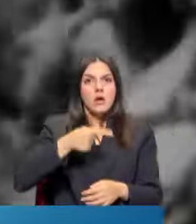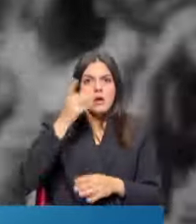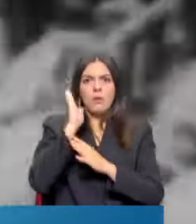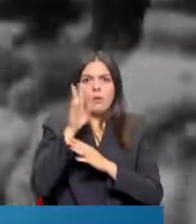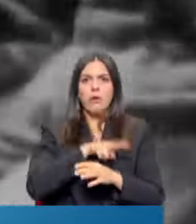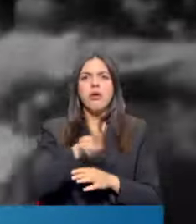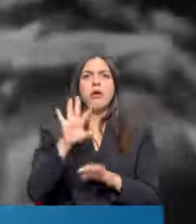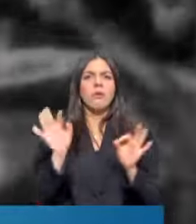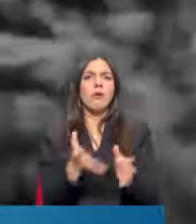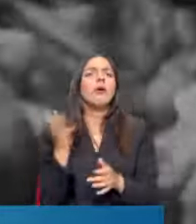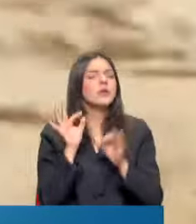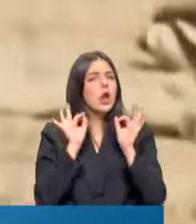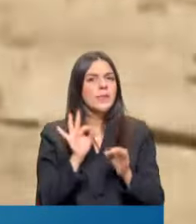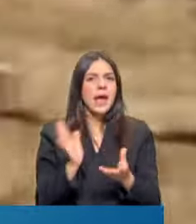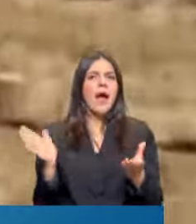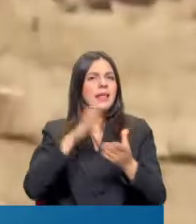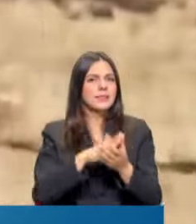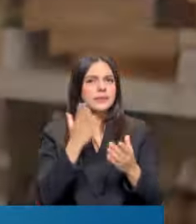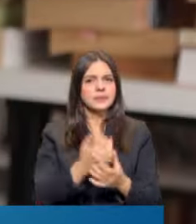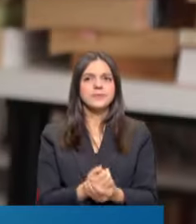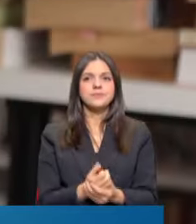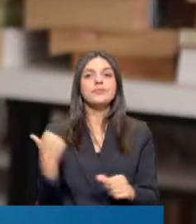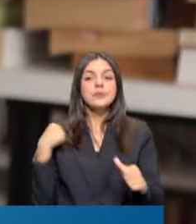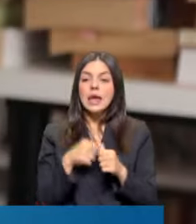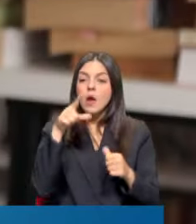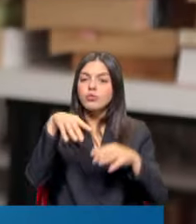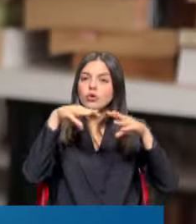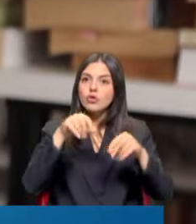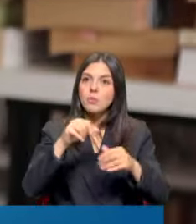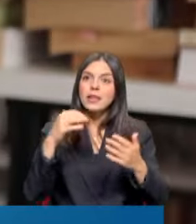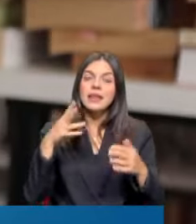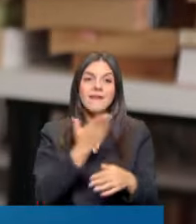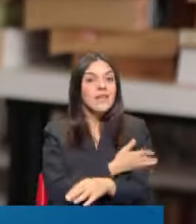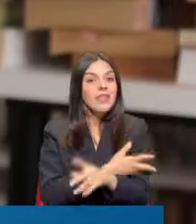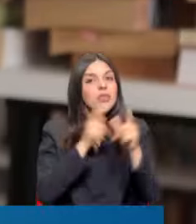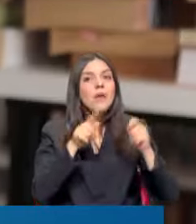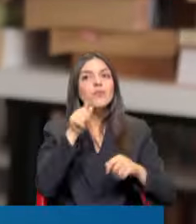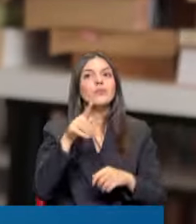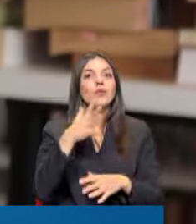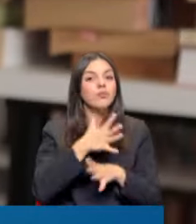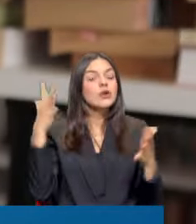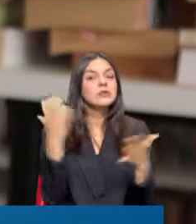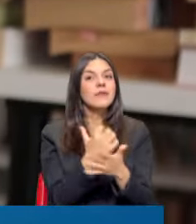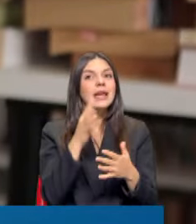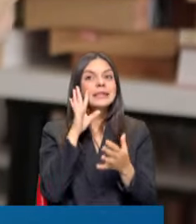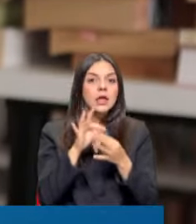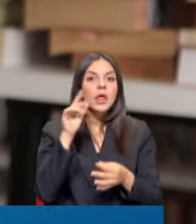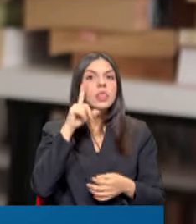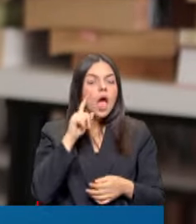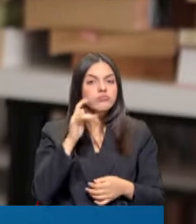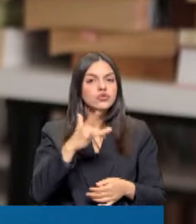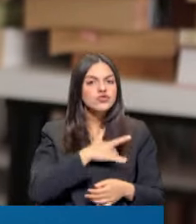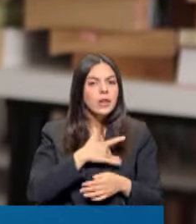yoldaki en önemli adım atıldı. Yeniden bu toprakları vatan yaptı büyük zafer. İnsanların canını, malını,